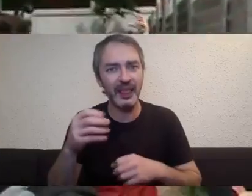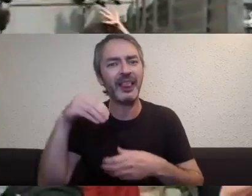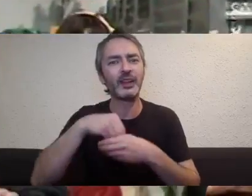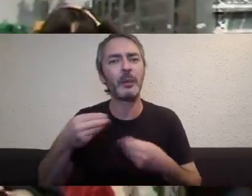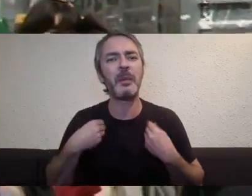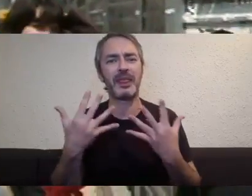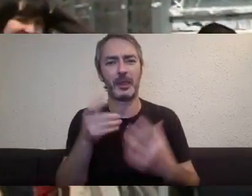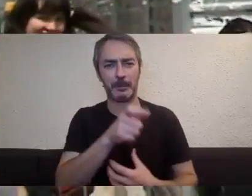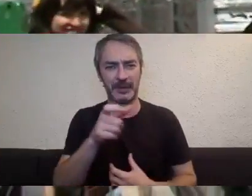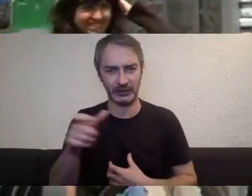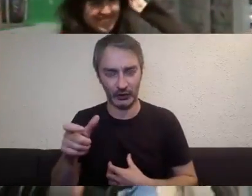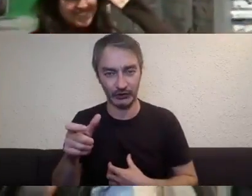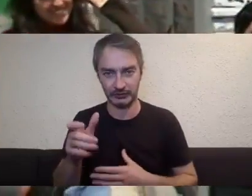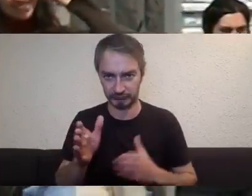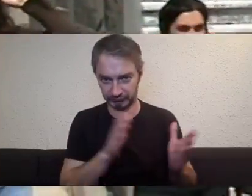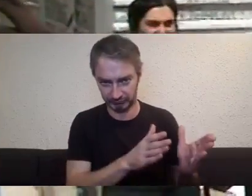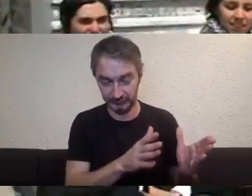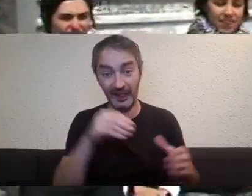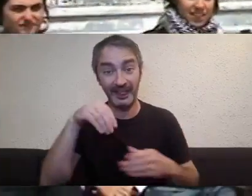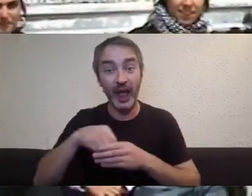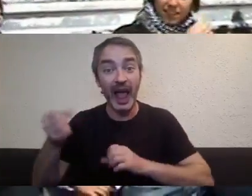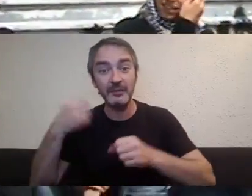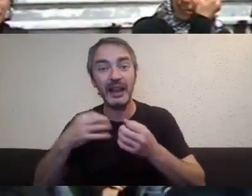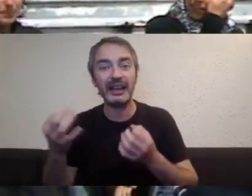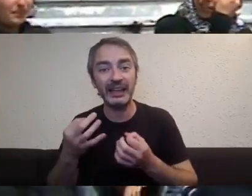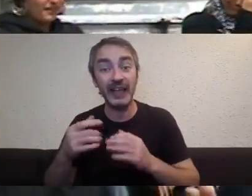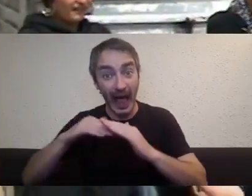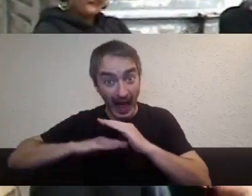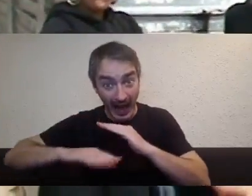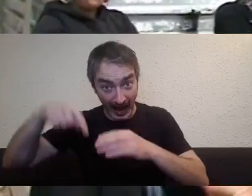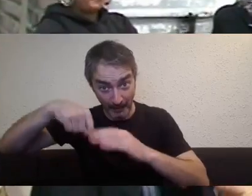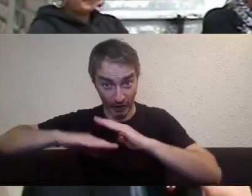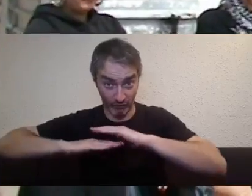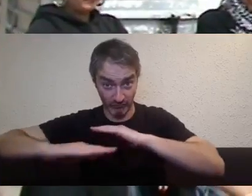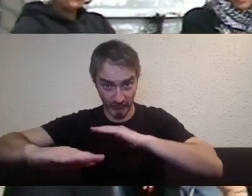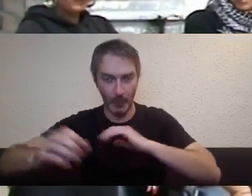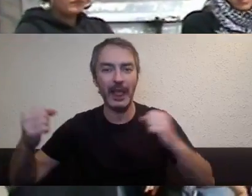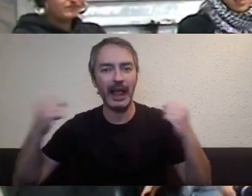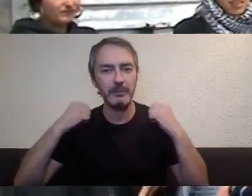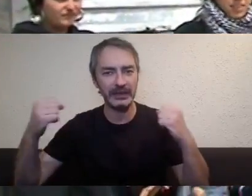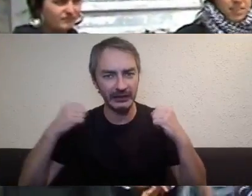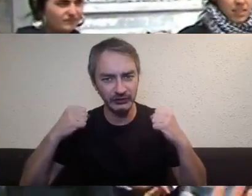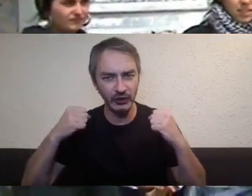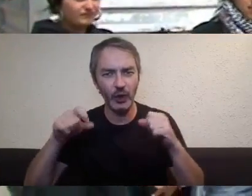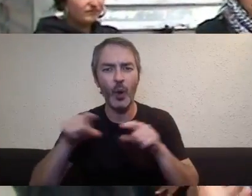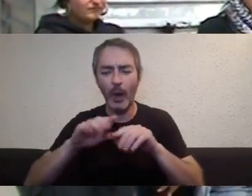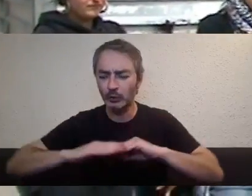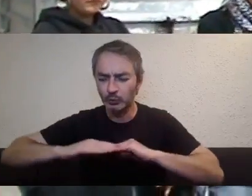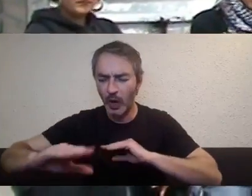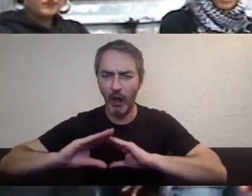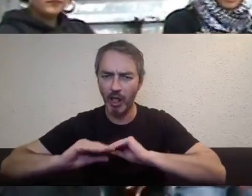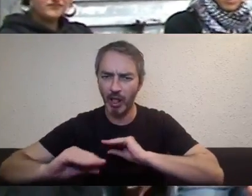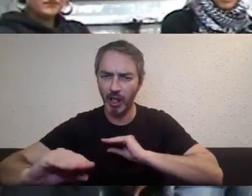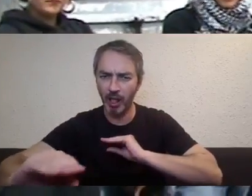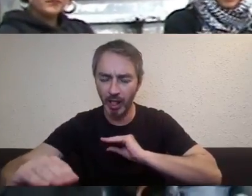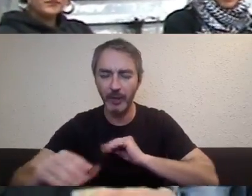nivell d'activitat, bueno, hi vivíem unes 10 persones aproximadament, i a nivell d'activitats, bàsicament el que es va fer tota la planta de baix, un